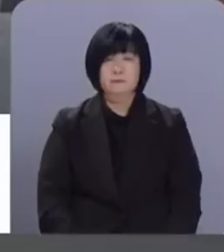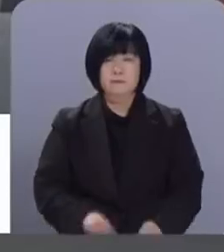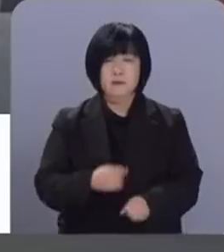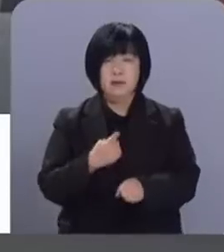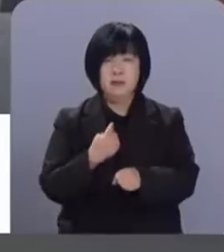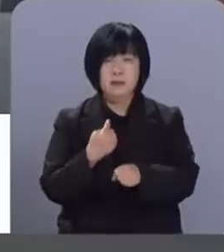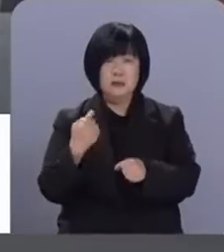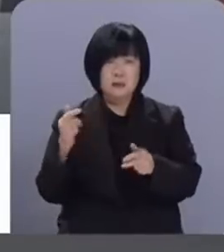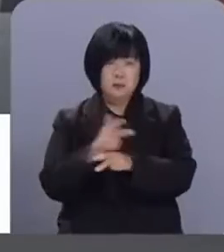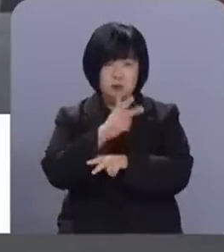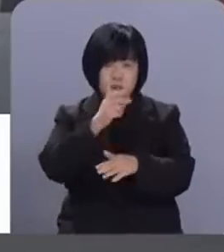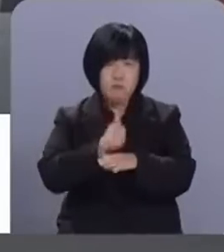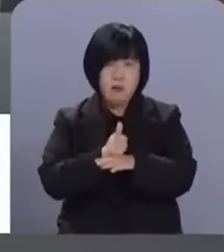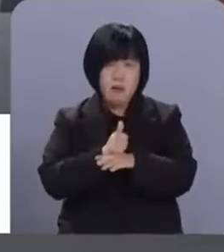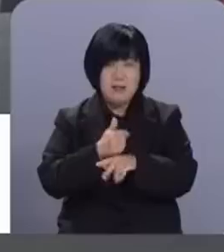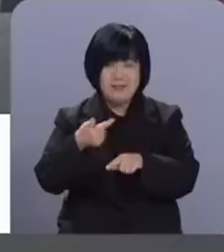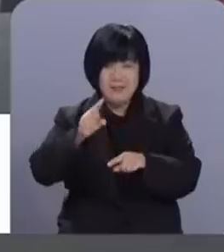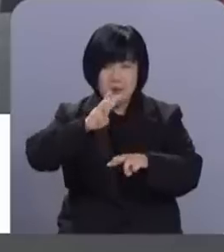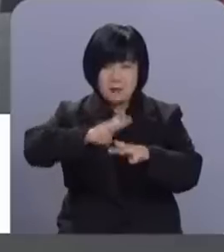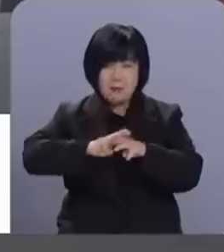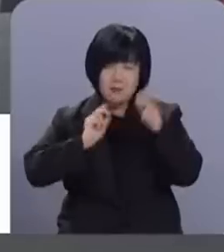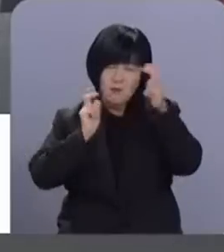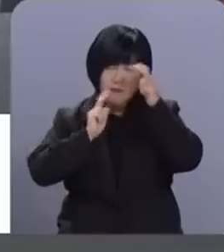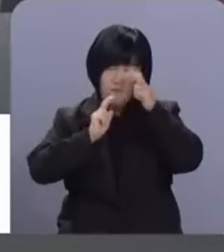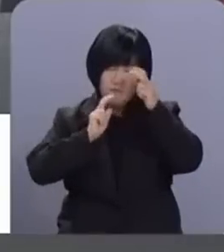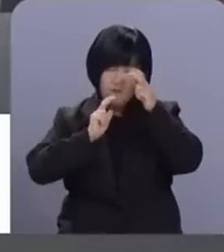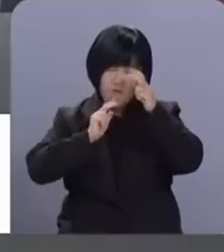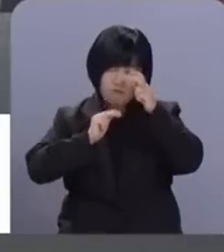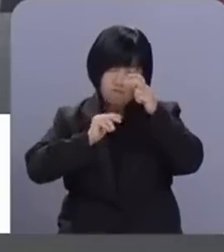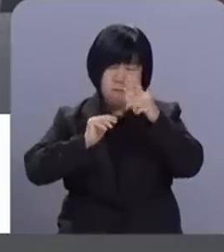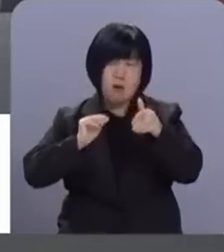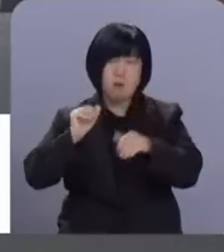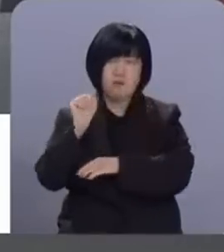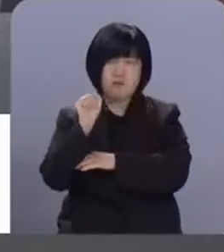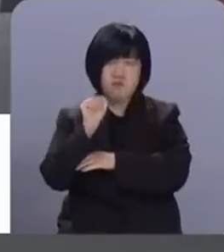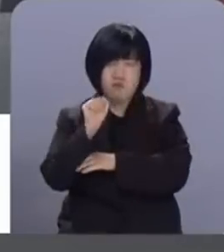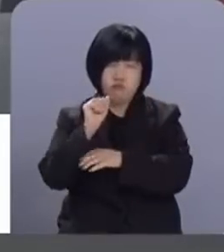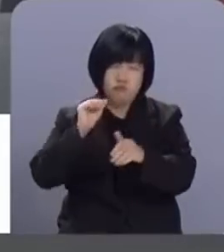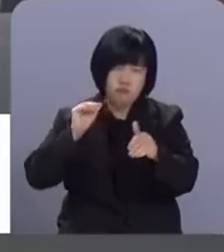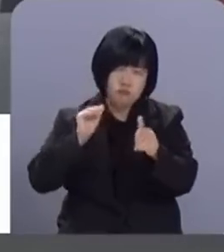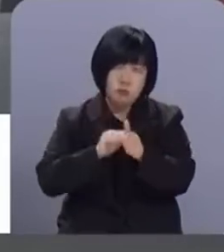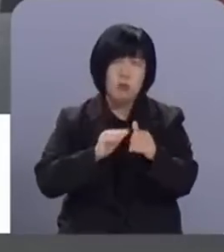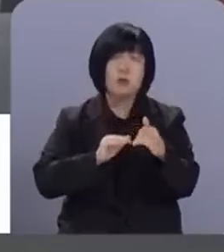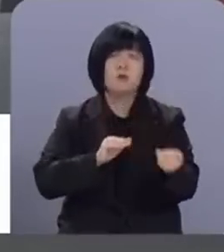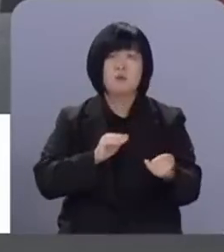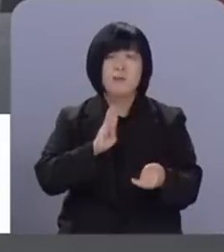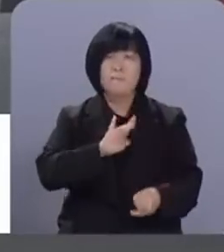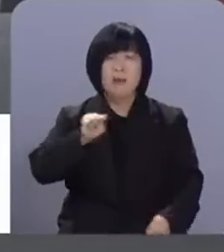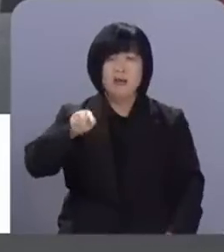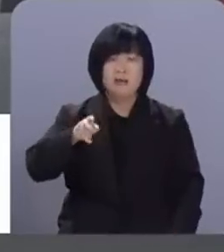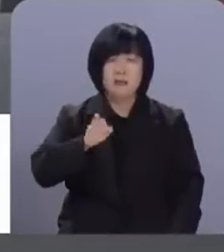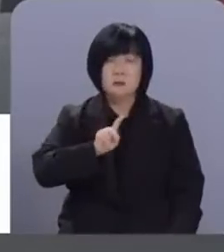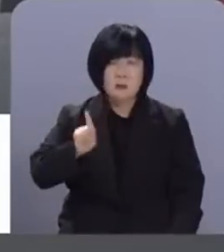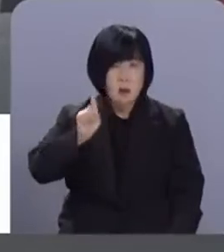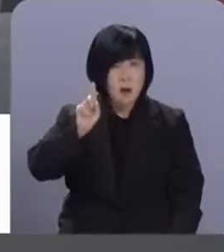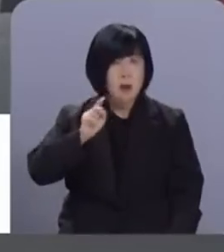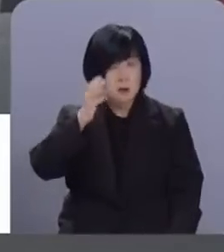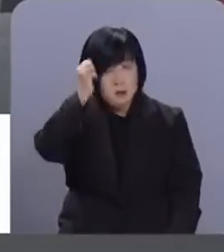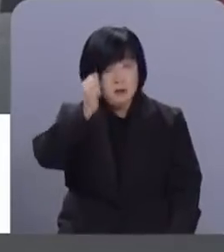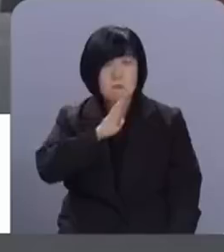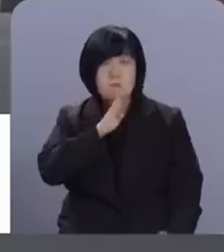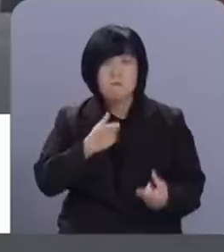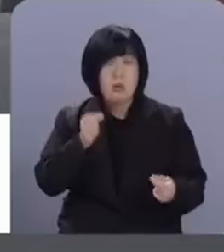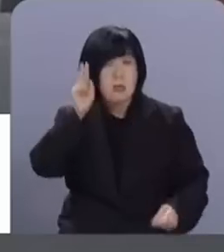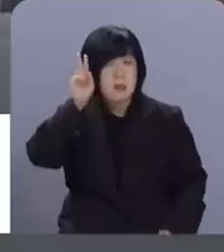지난 주말 대전에서 만취 운전 차량에 치여 숨진 9살 배승아 양 기억하실 텐데요. 이튿날 40대 가장이 음주운전 차량에